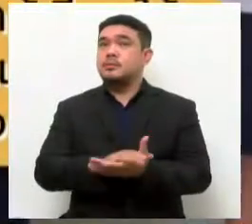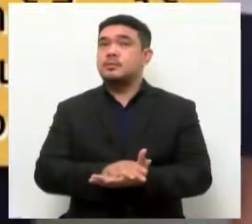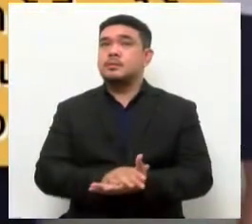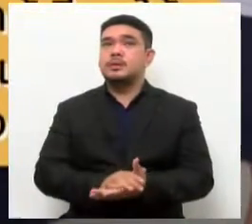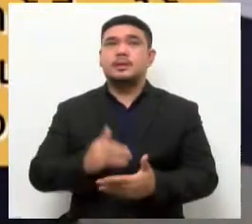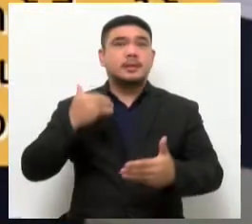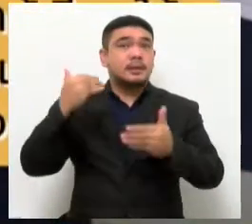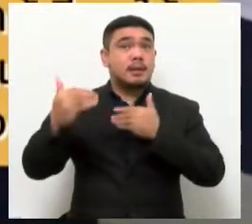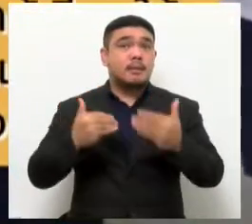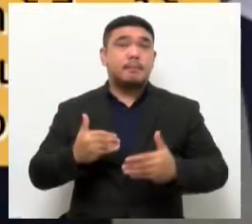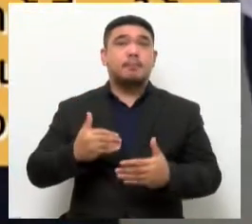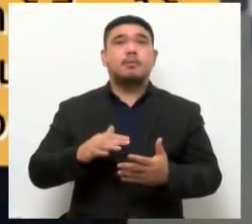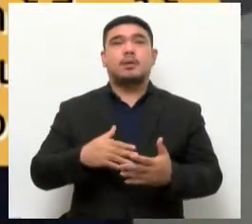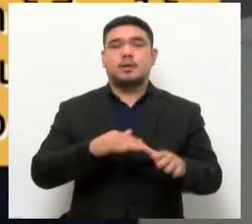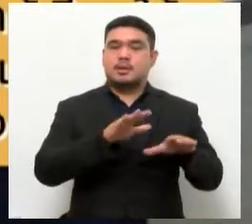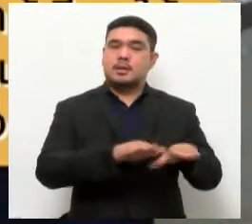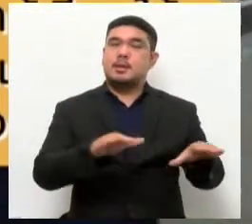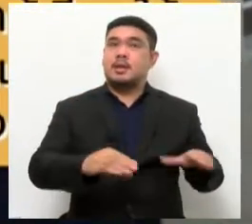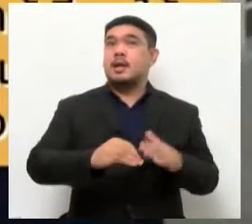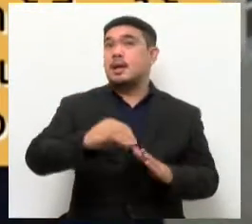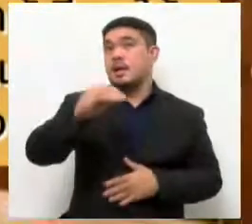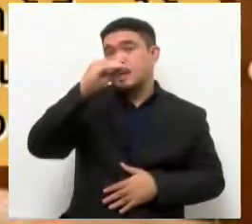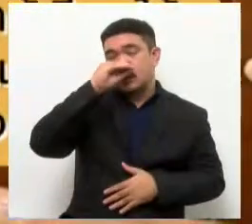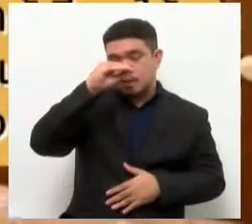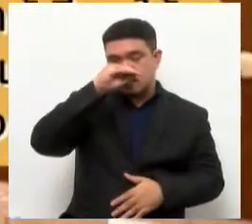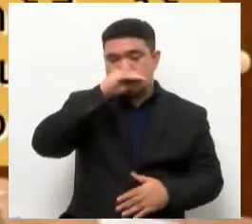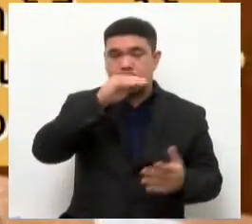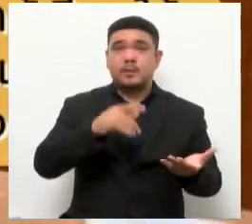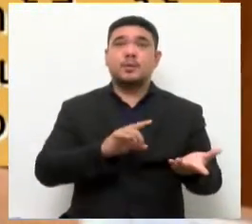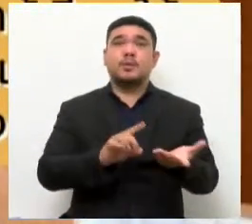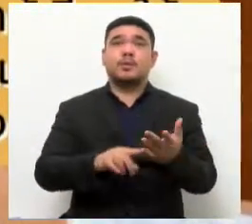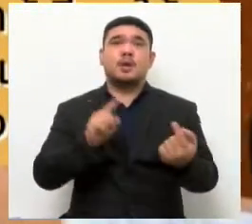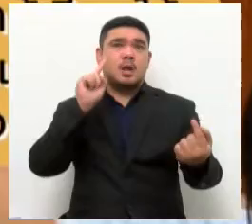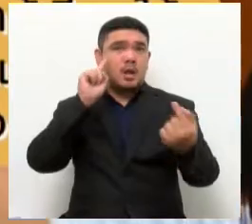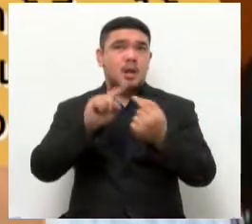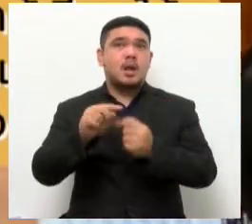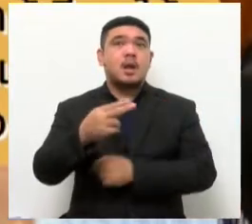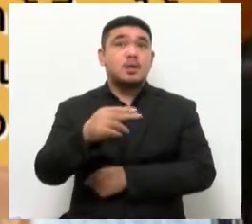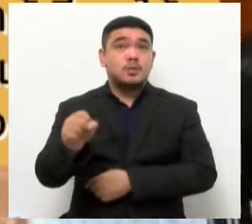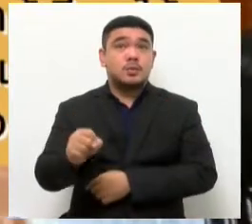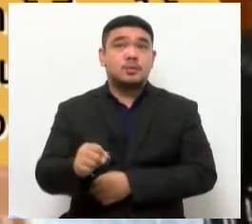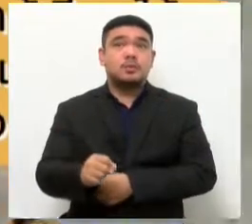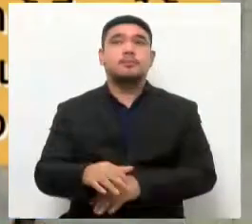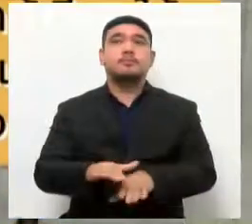ดกิจกรรมพัฒนาผู้เรียนให้มีคุณลักษณะอันพึงประสงค์ตามหลักสูตรแกนกลางการศึกษ